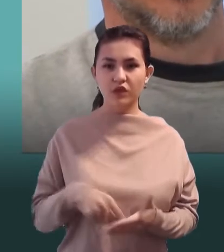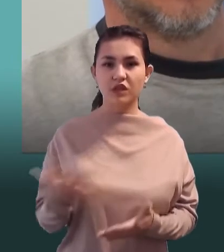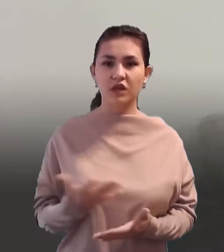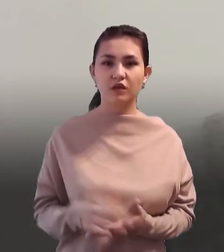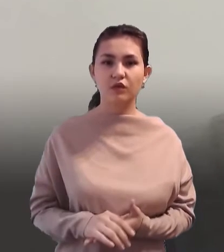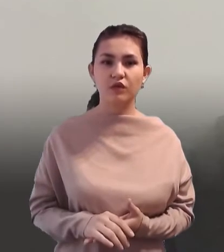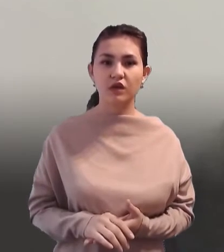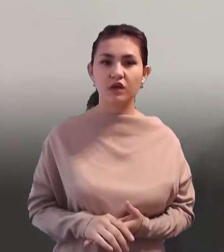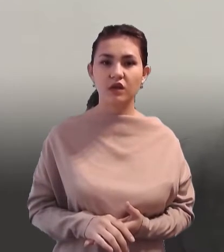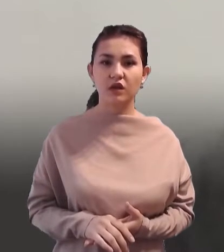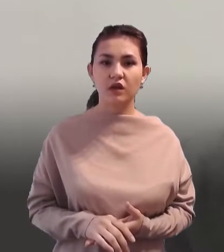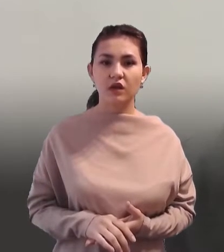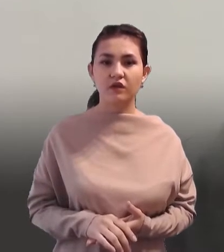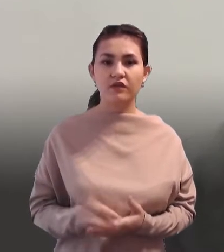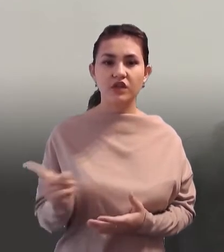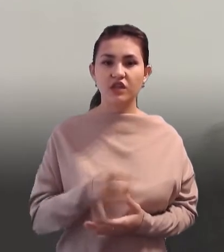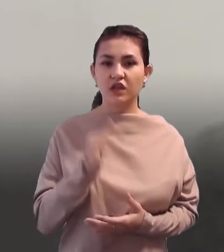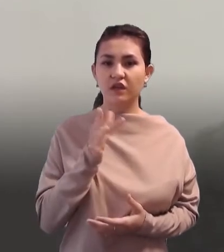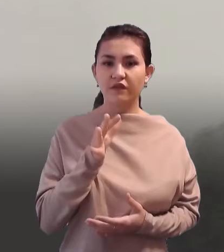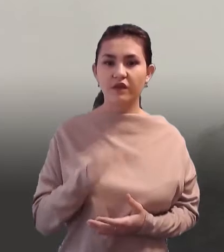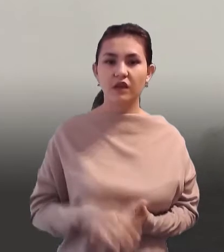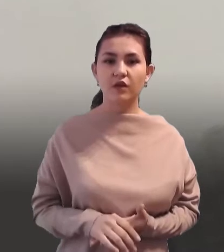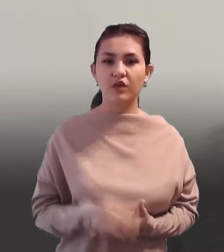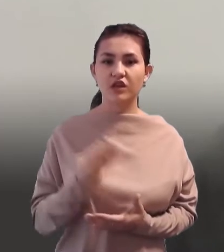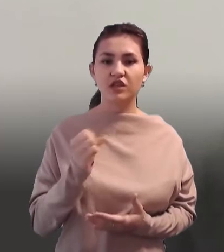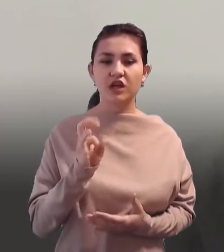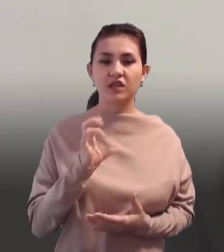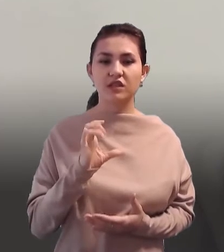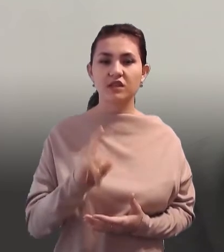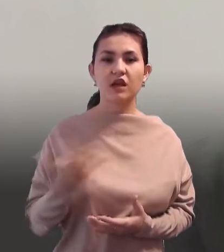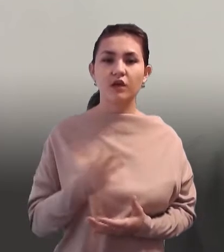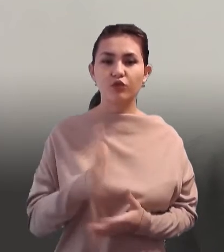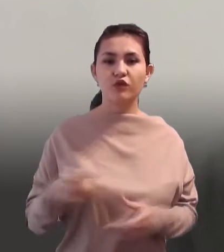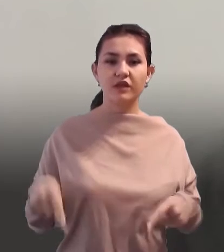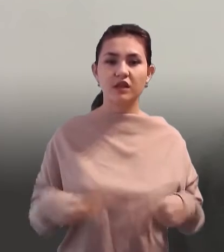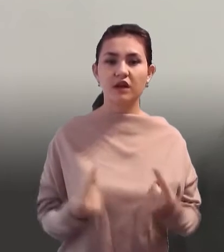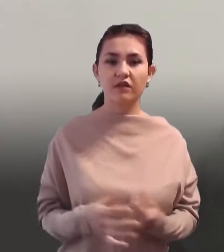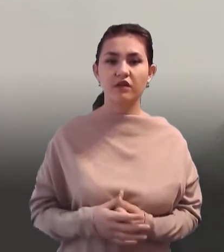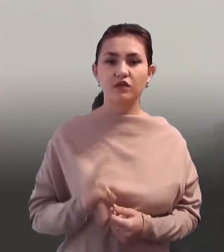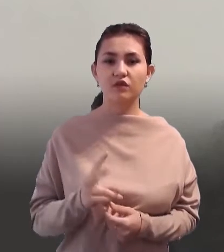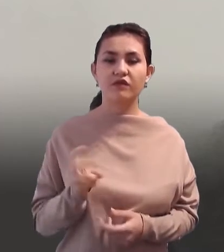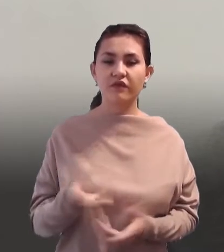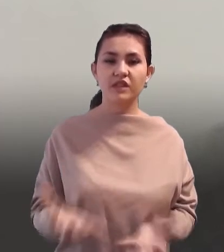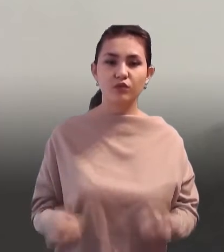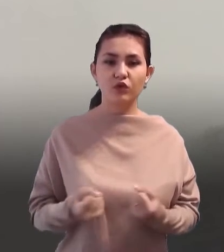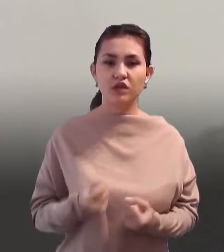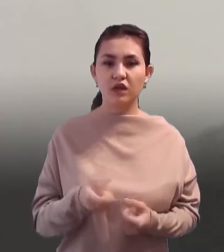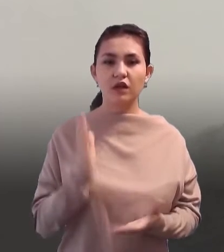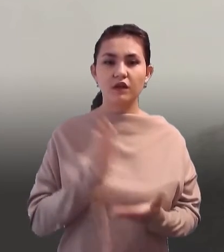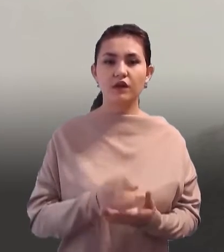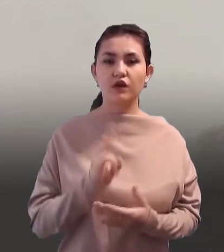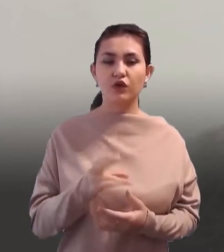то, с течением времени все, шансы на то, что оно будет восстанавливаться, то, что кто-то за это возьмется, они стремятся к нулю.